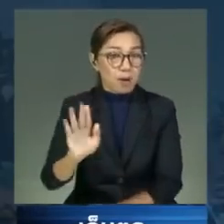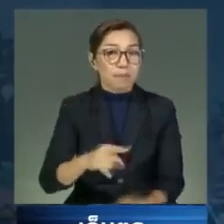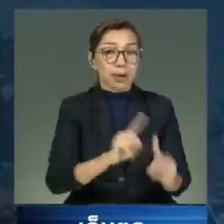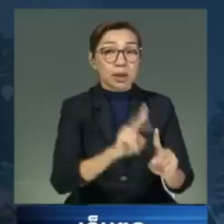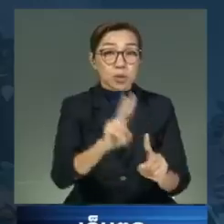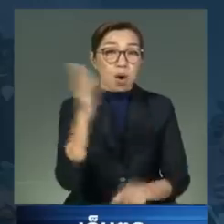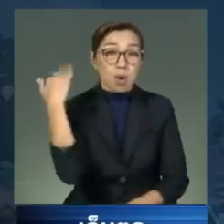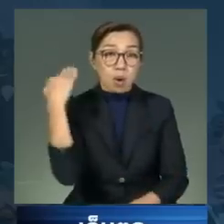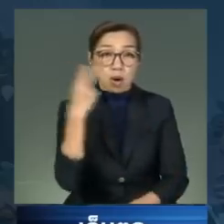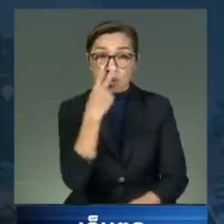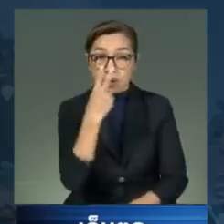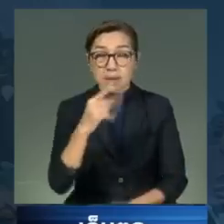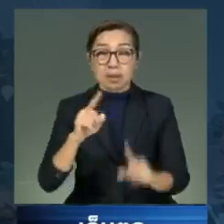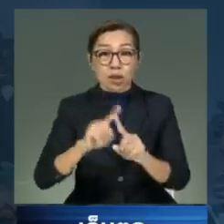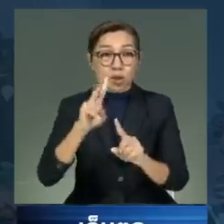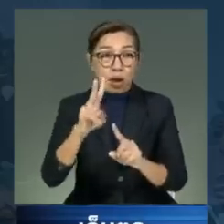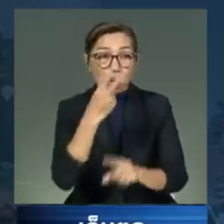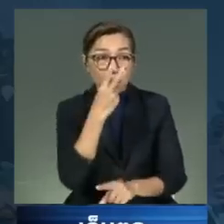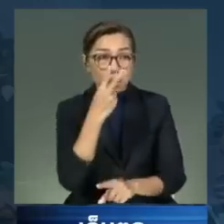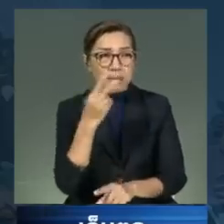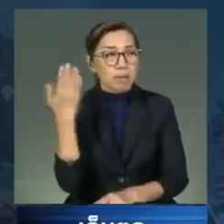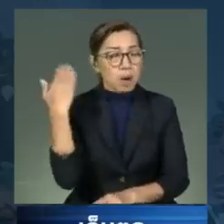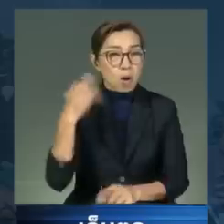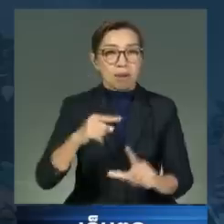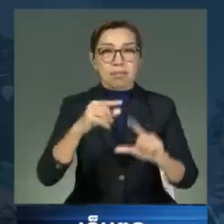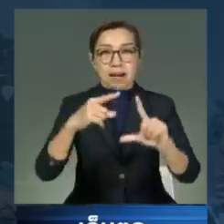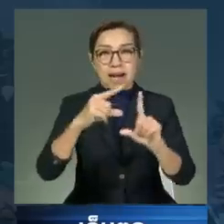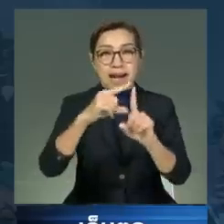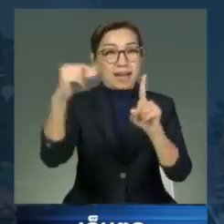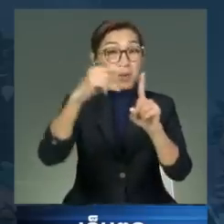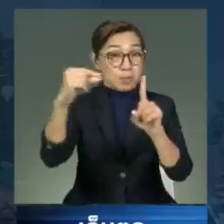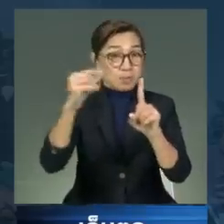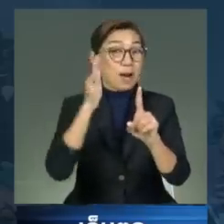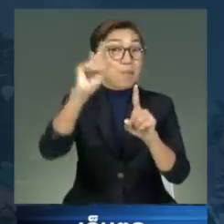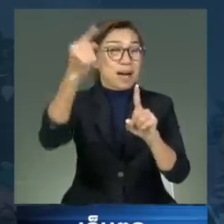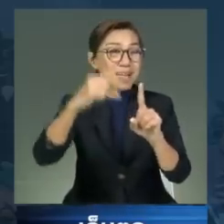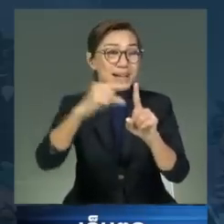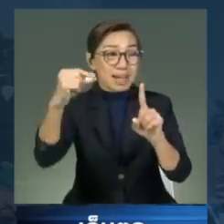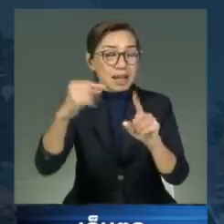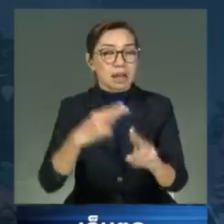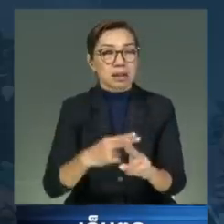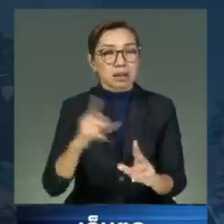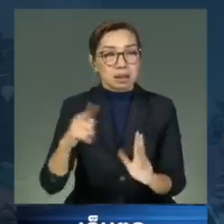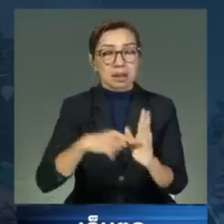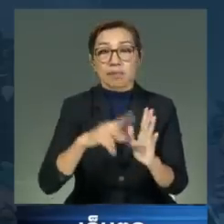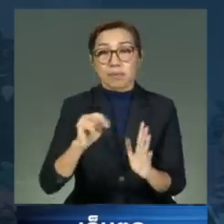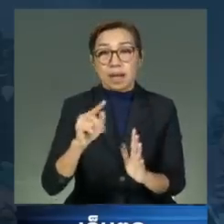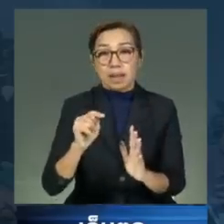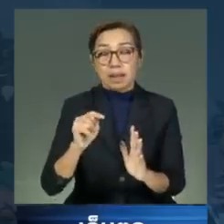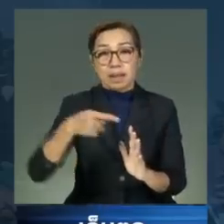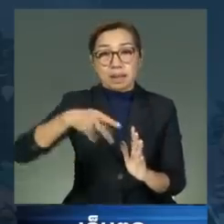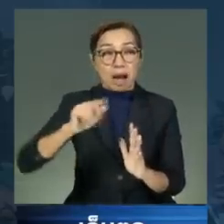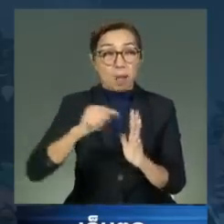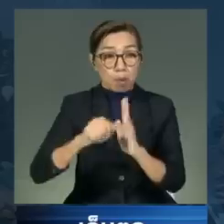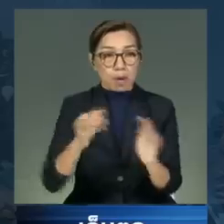อันดับที่ 2โอ้โหน่ากลัวเหมือนกันนะเนี่ยเป็นตอนนั้นเนี่ยเป็นอนาคตใหม่นะนั่นก็คือคุณกันตพงศ์ประยูรศักดิ์ค่ะได้คะแนน